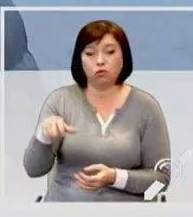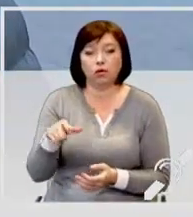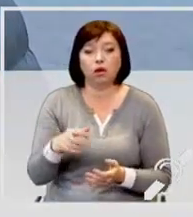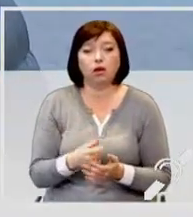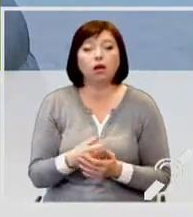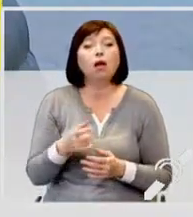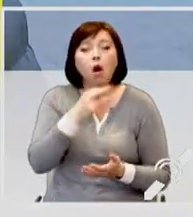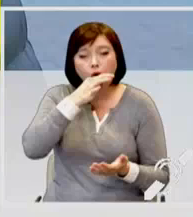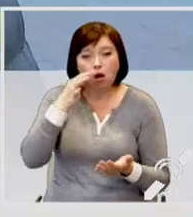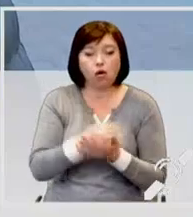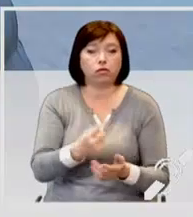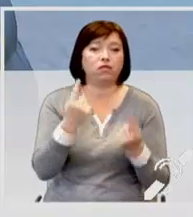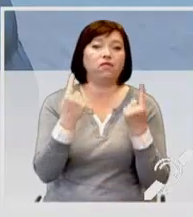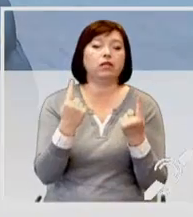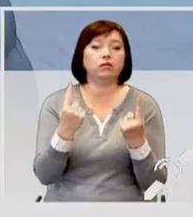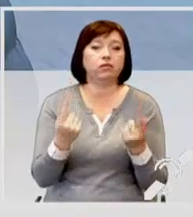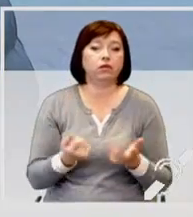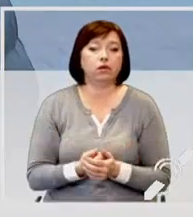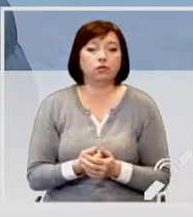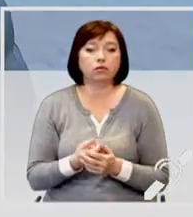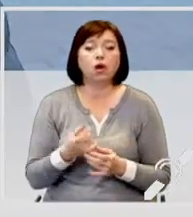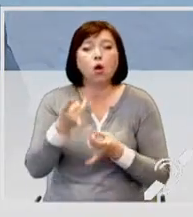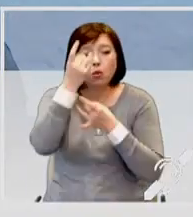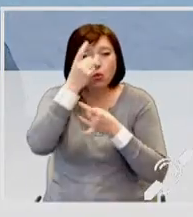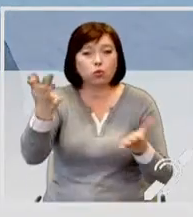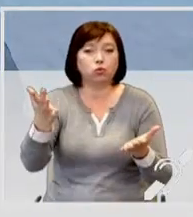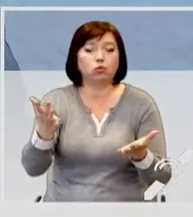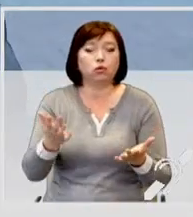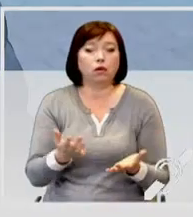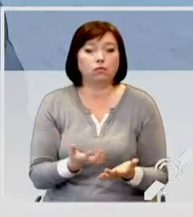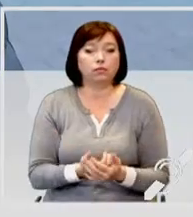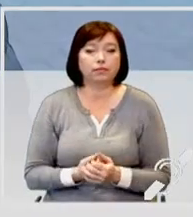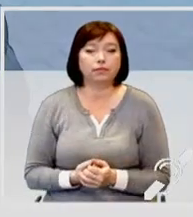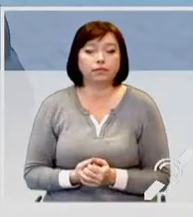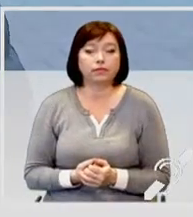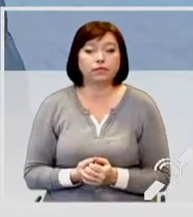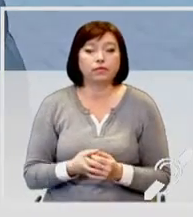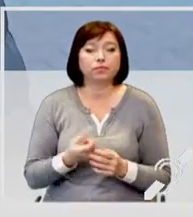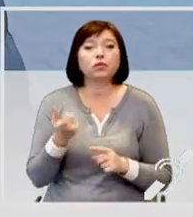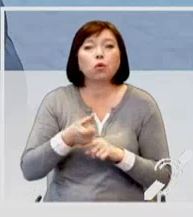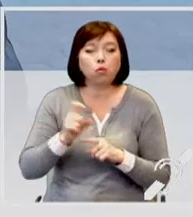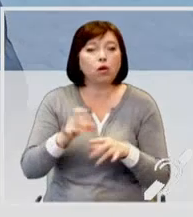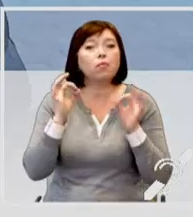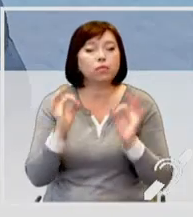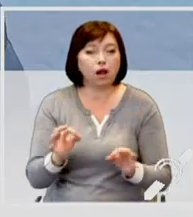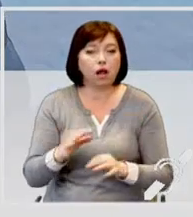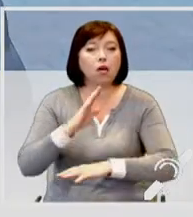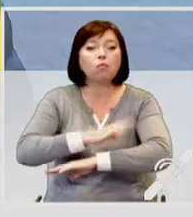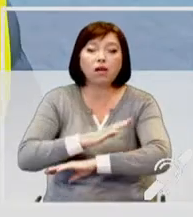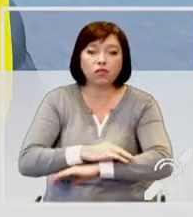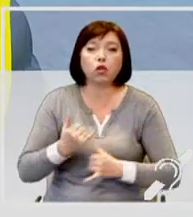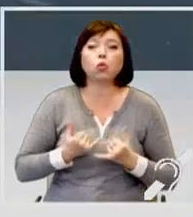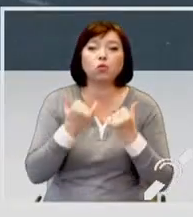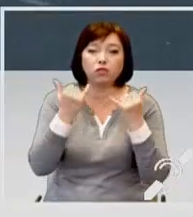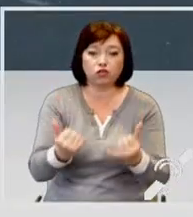o responsabilizare mai mare, o cultură mai bogată, un comportament mai decent